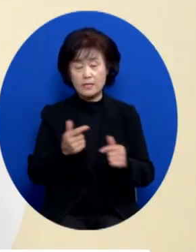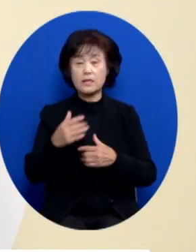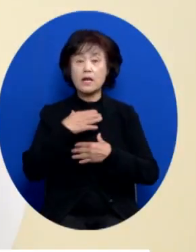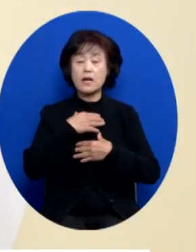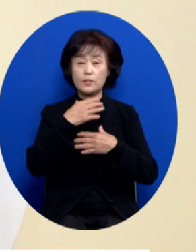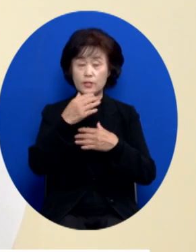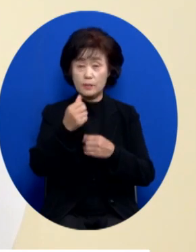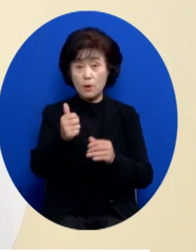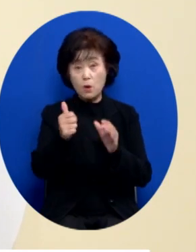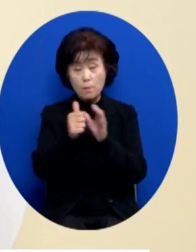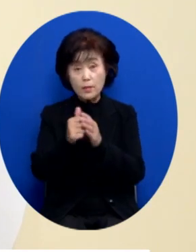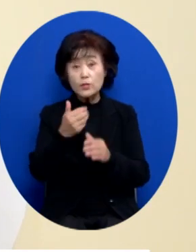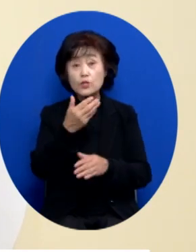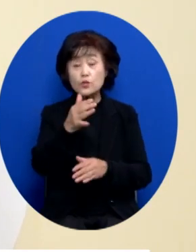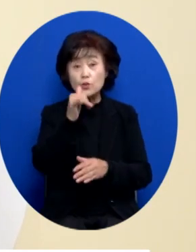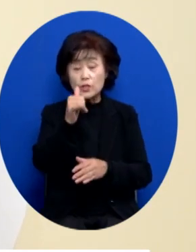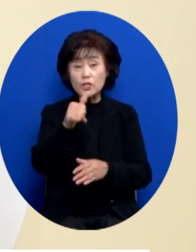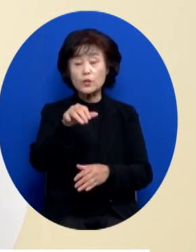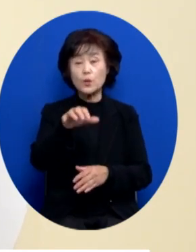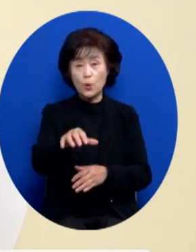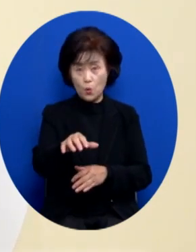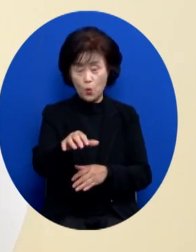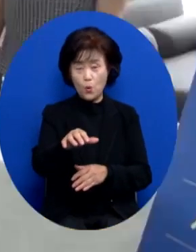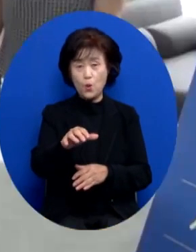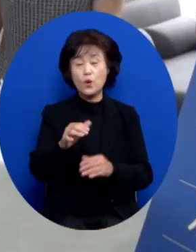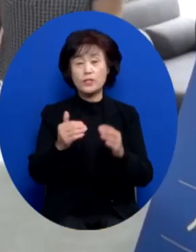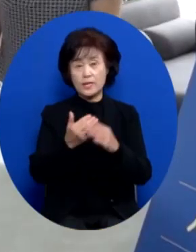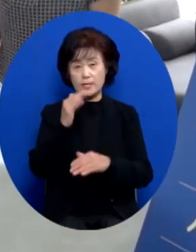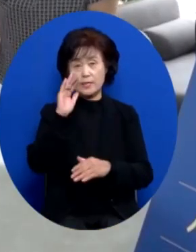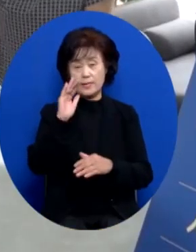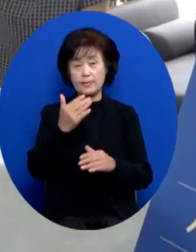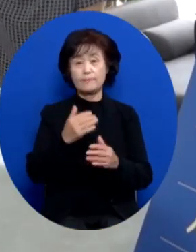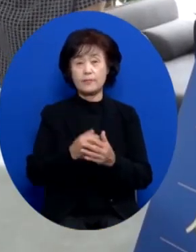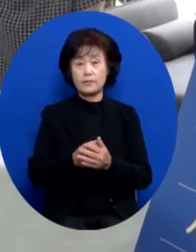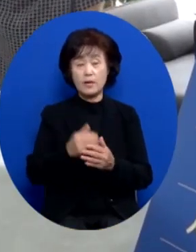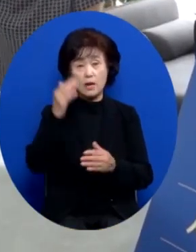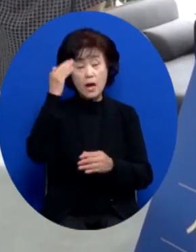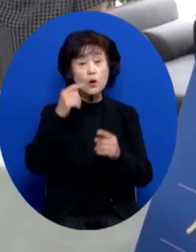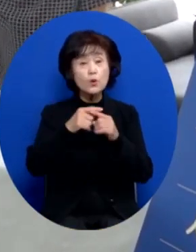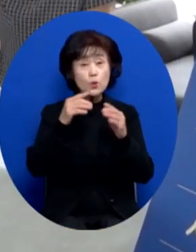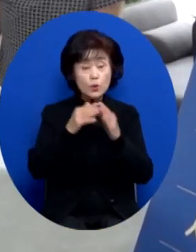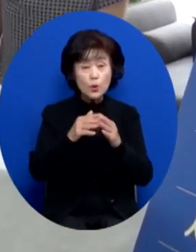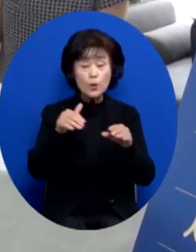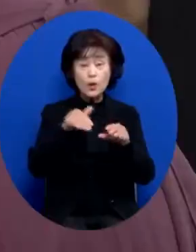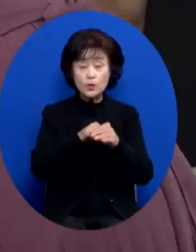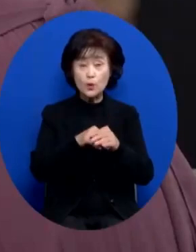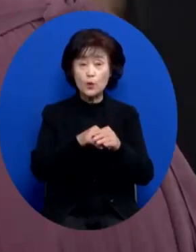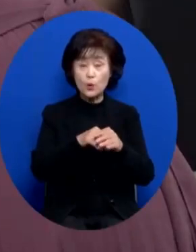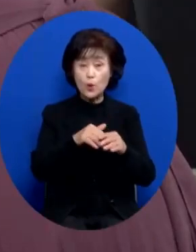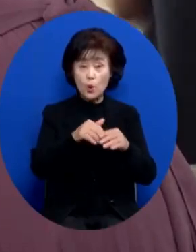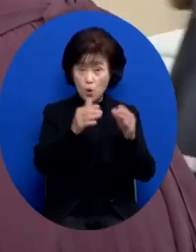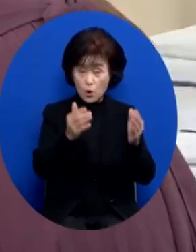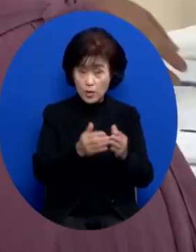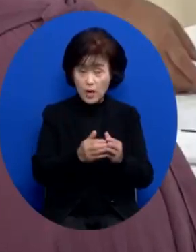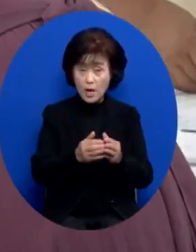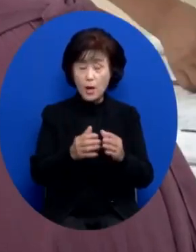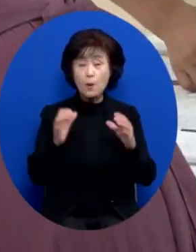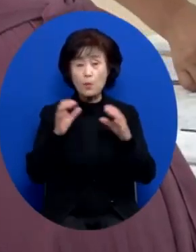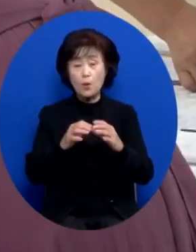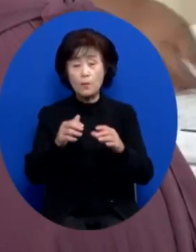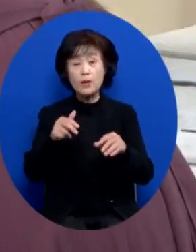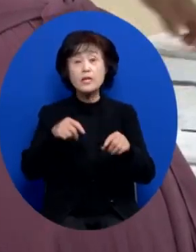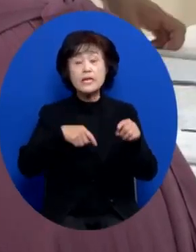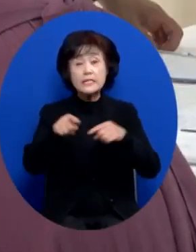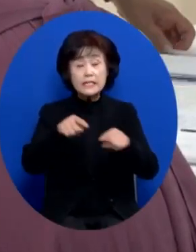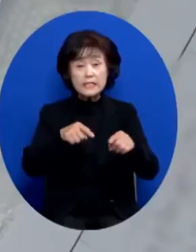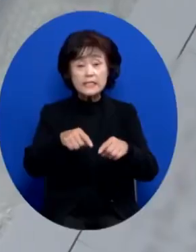영유아 돌봄터가 구축될 것으로 전망됩니다. 한국교회 등 종교계를 비롯해 정치계에서도